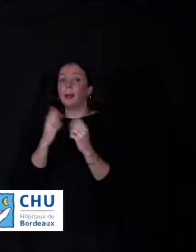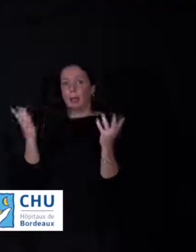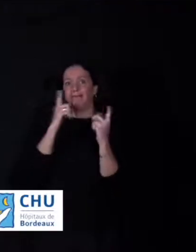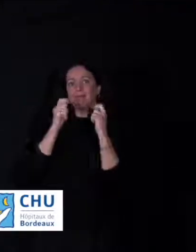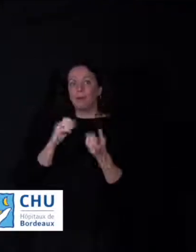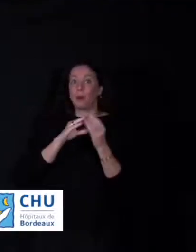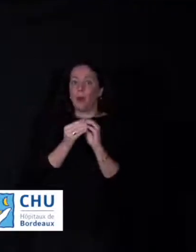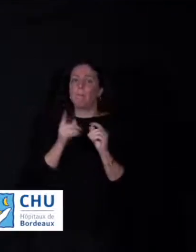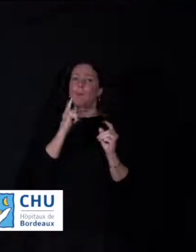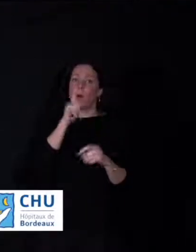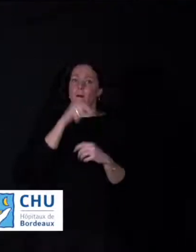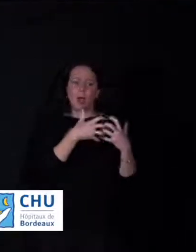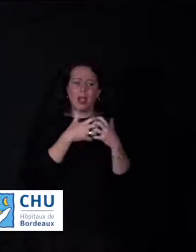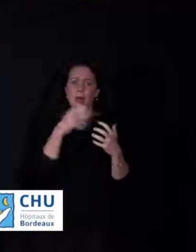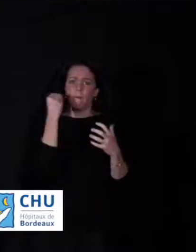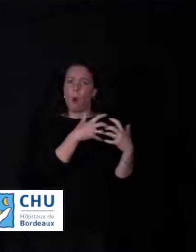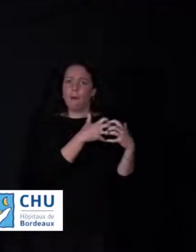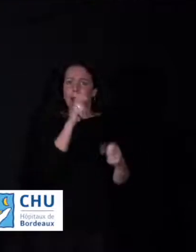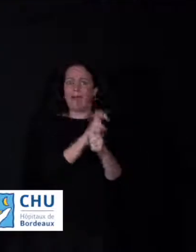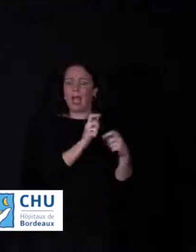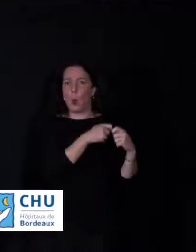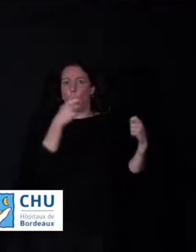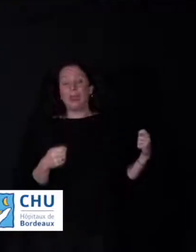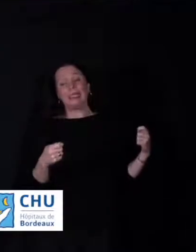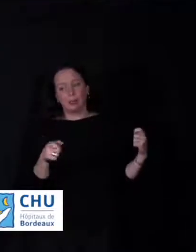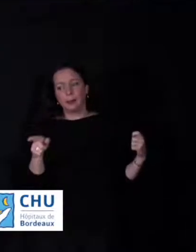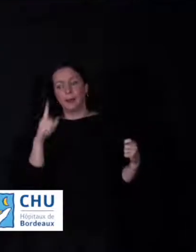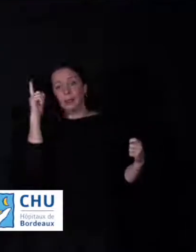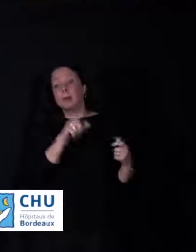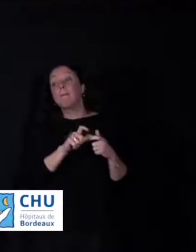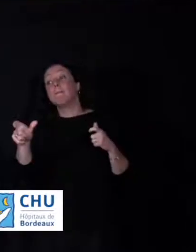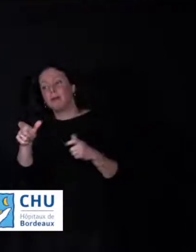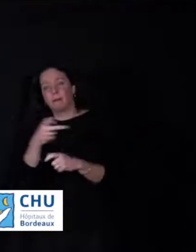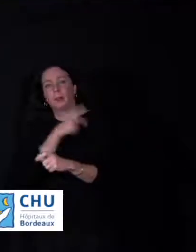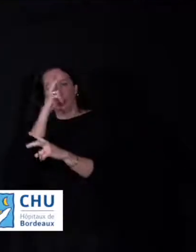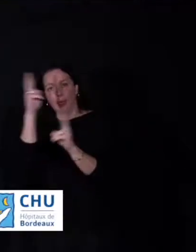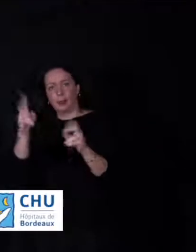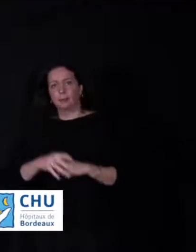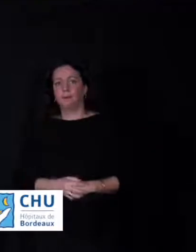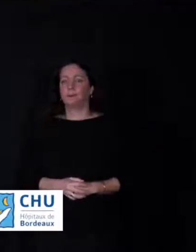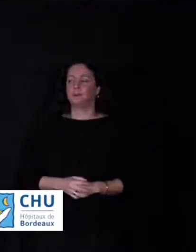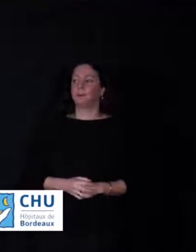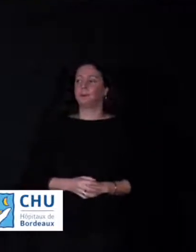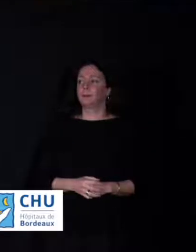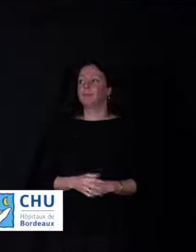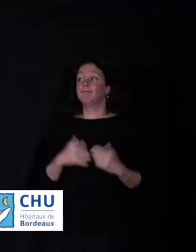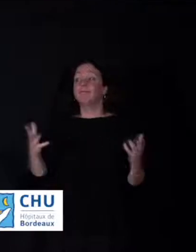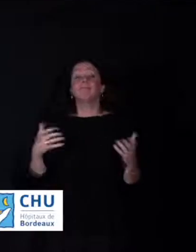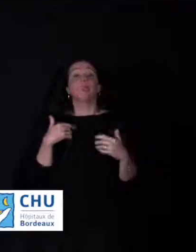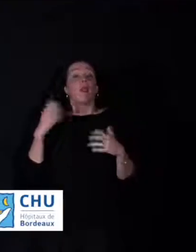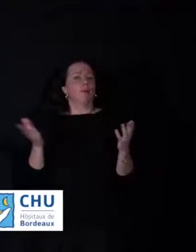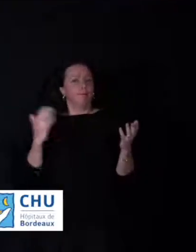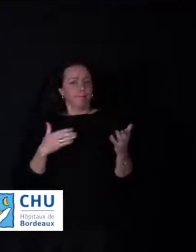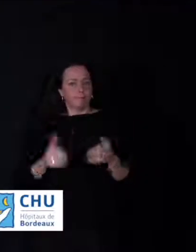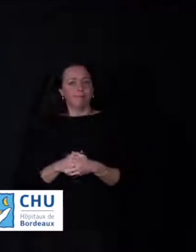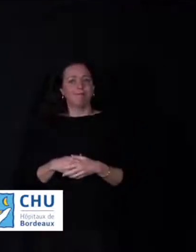froid fait que ça va être, au moins pour ce vaccin-là, difficile à mettre en place. Donc je passerai rapidement sur ce point-là pour arriver juste à